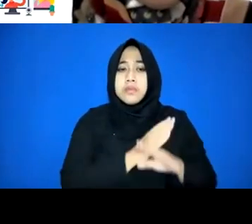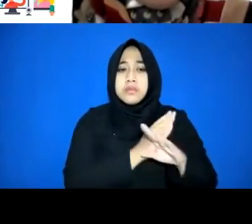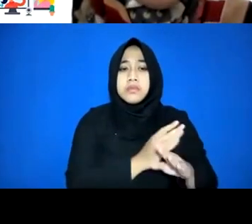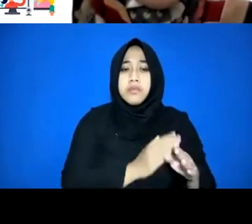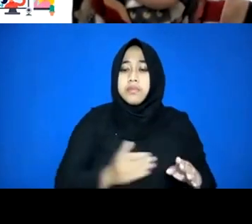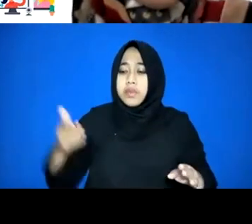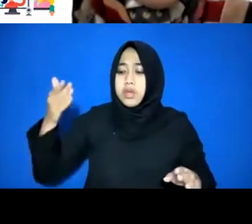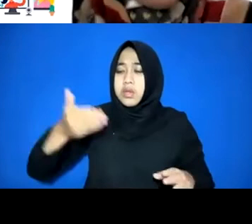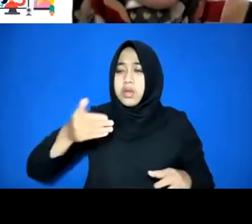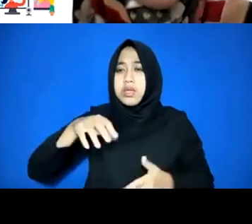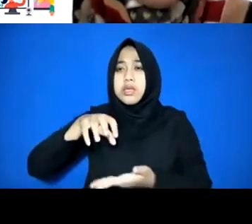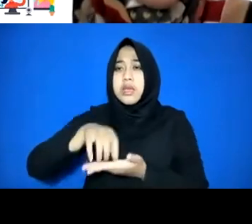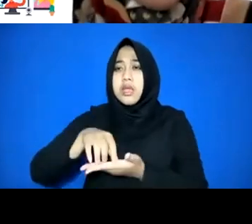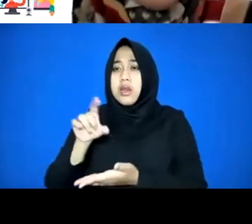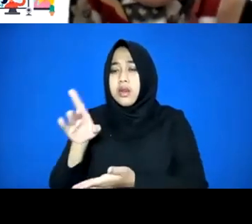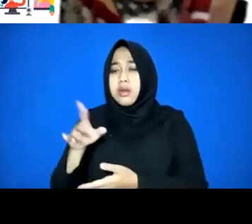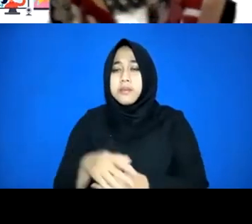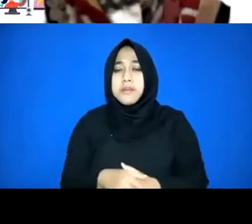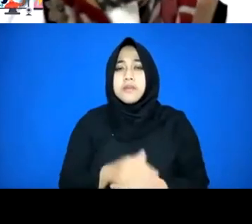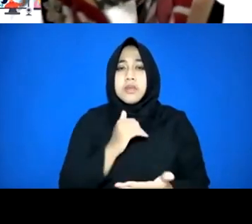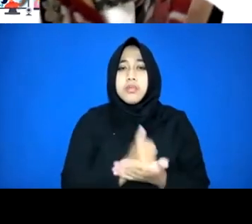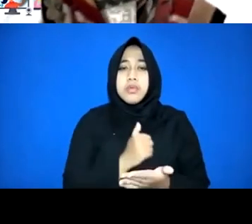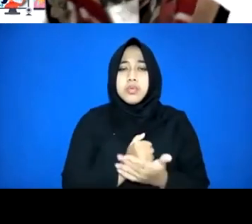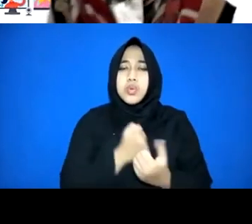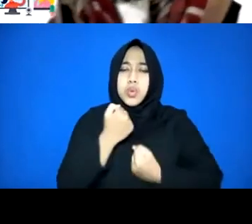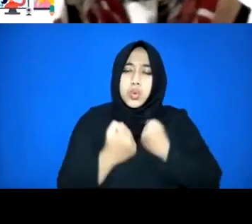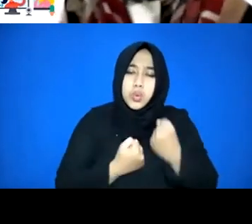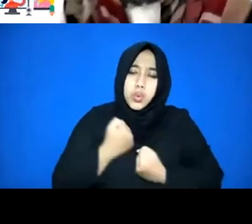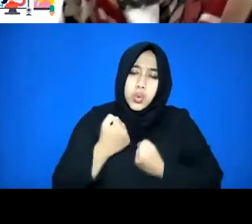ke daerah lain, itu betul effort yang tinggi. Maka